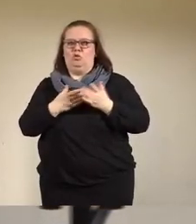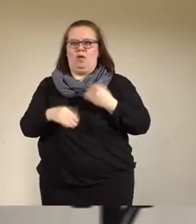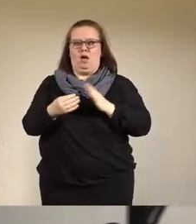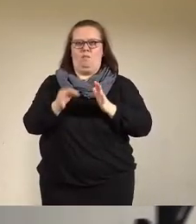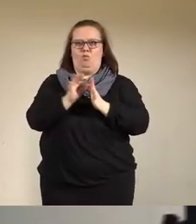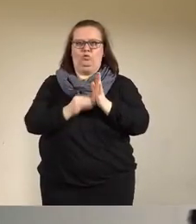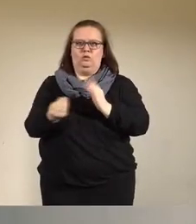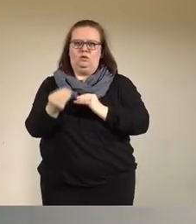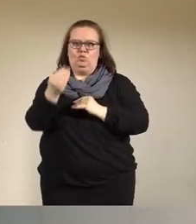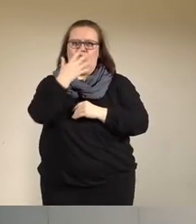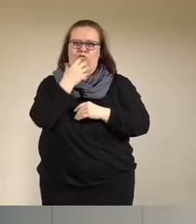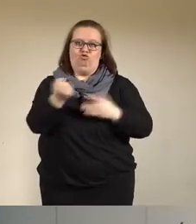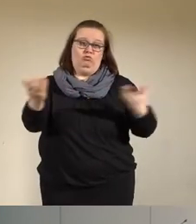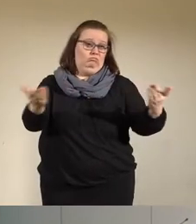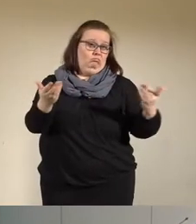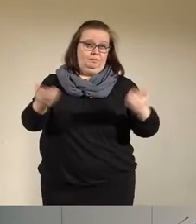Punkte nochmal betonen.